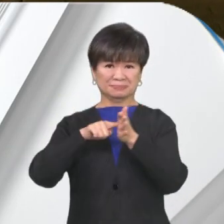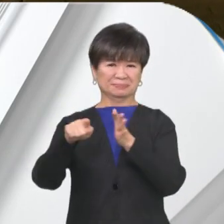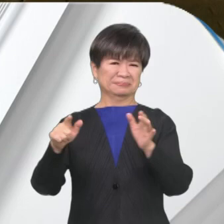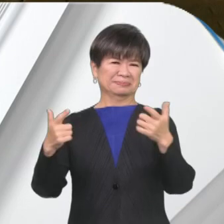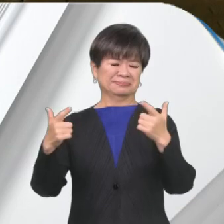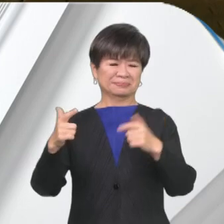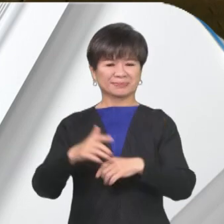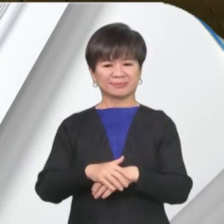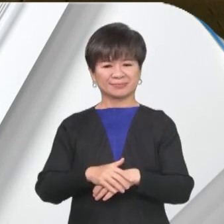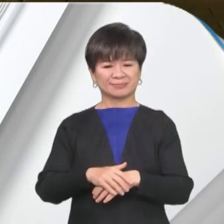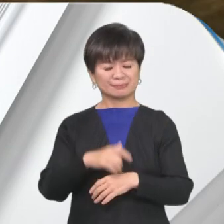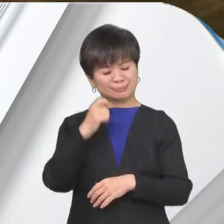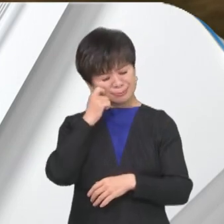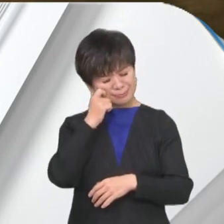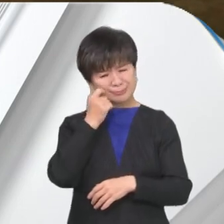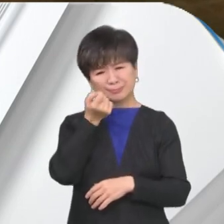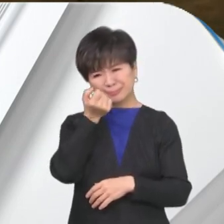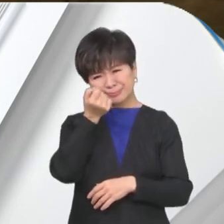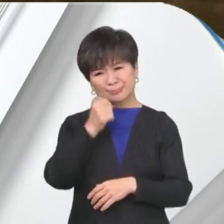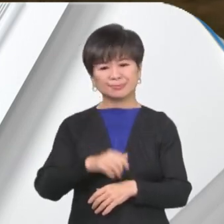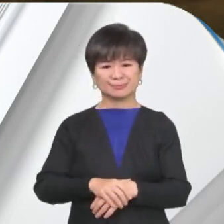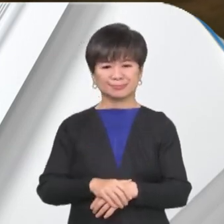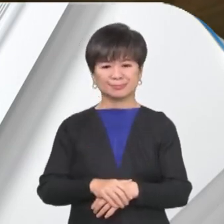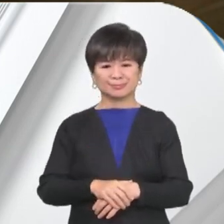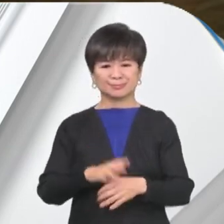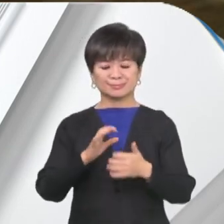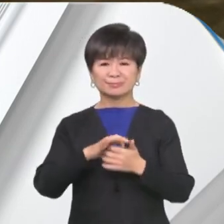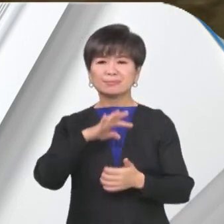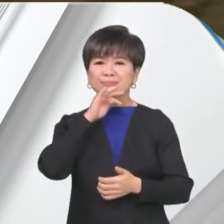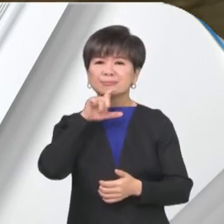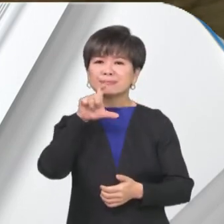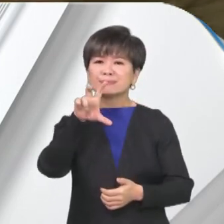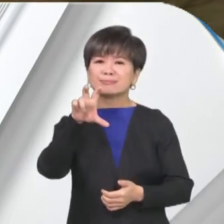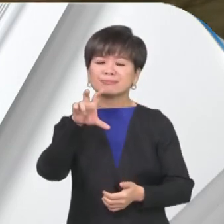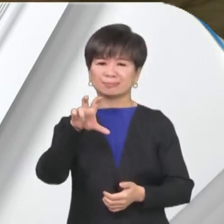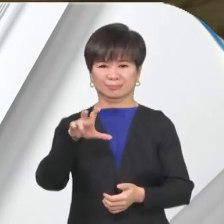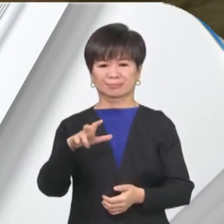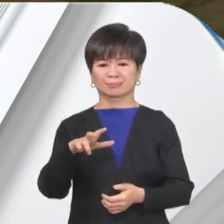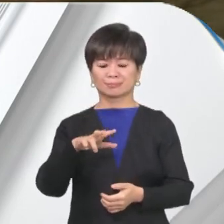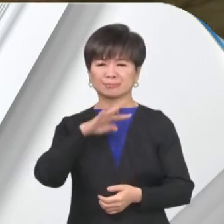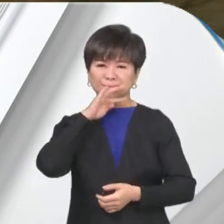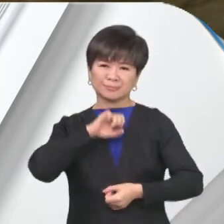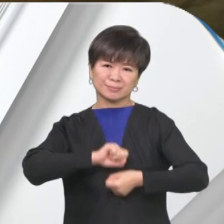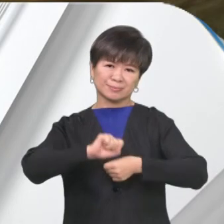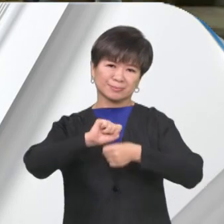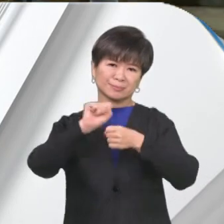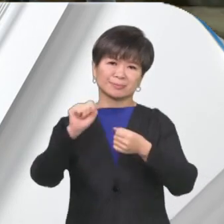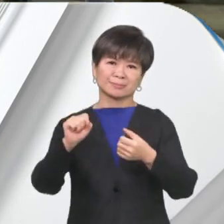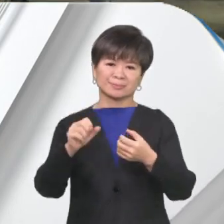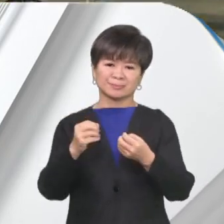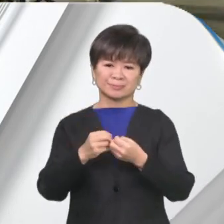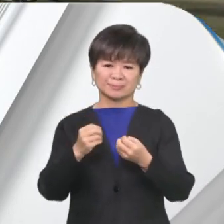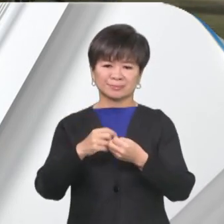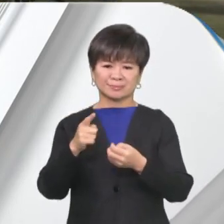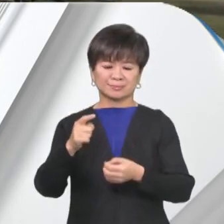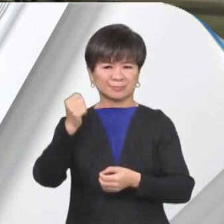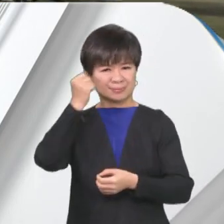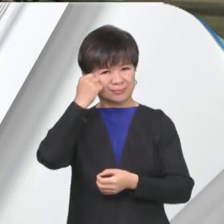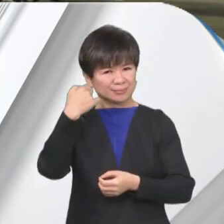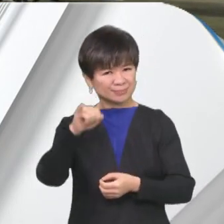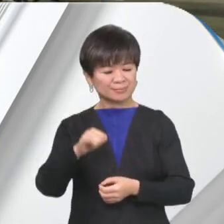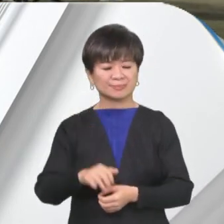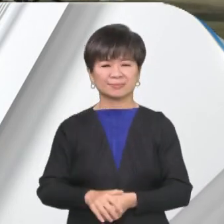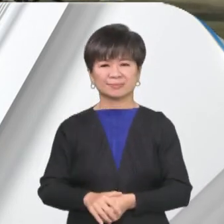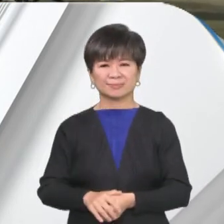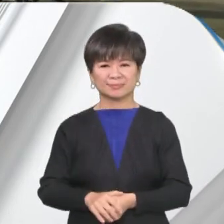哈，是感觉有点难，因为你跳舞全部六七十岁个人，上了年纪咧啊。基础就冇很好，所